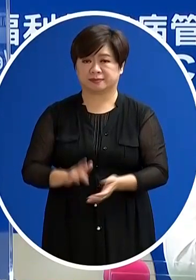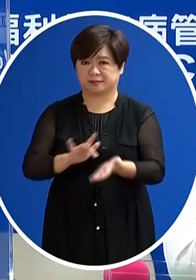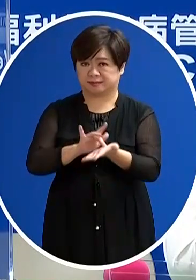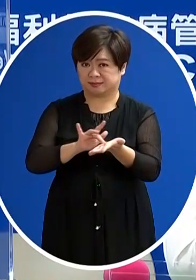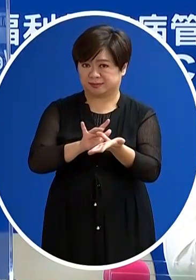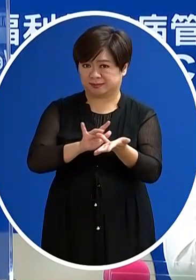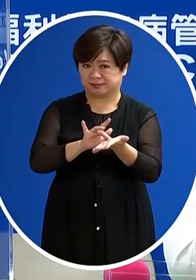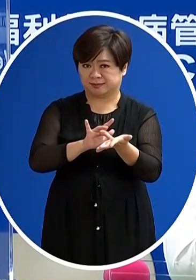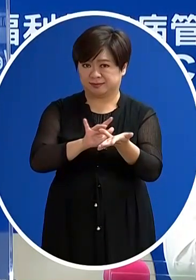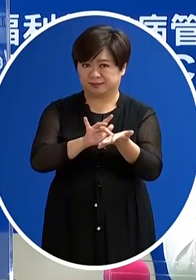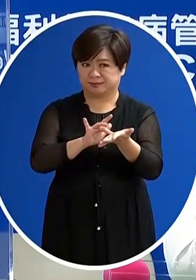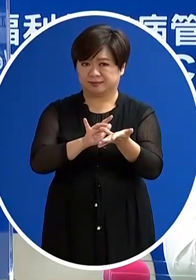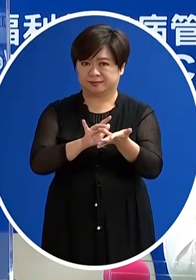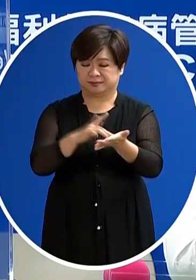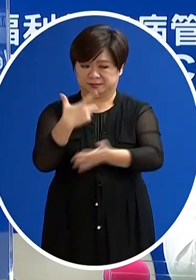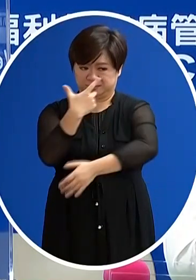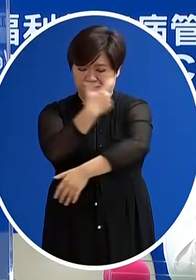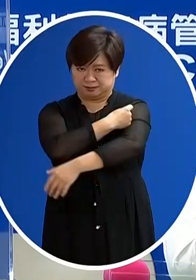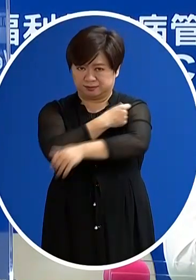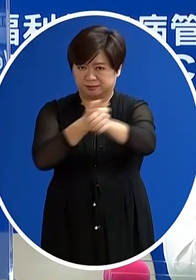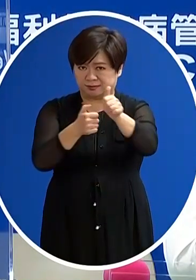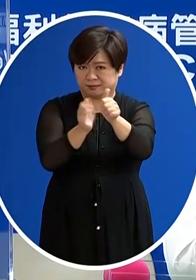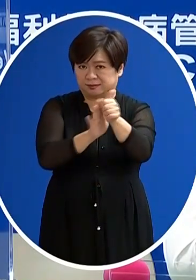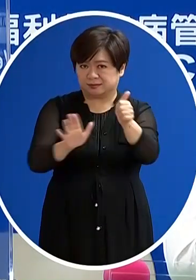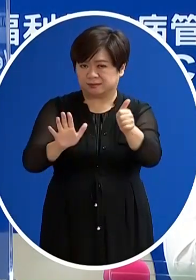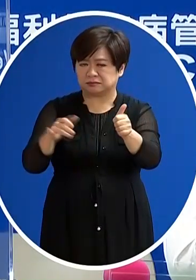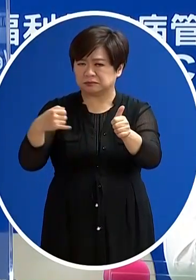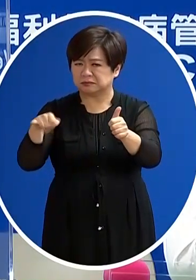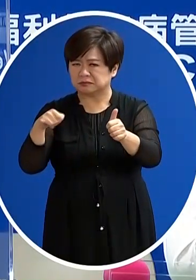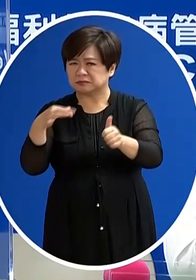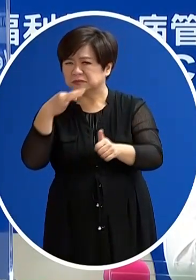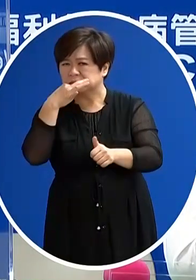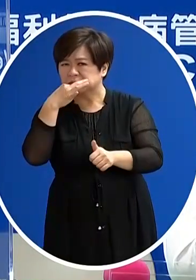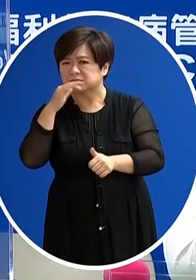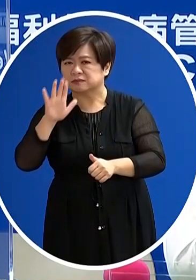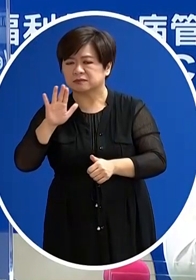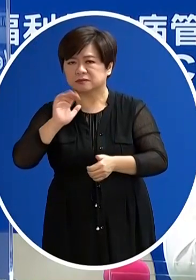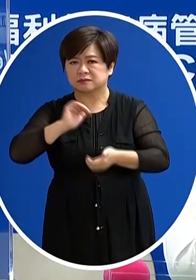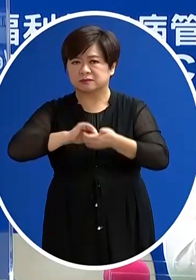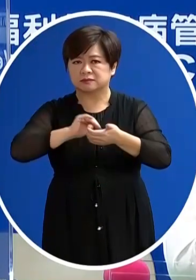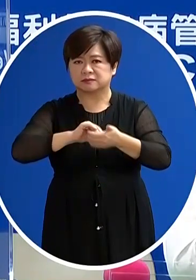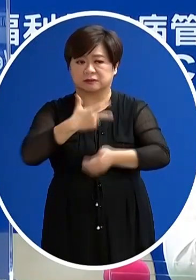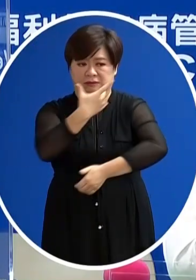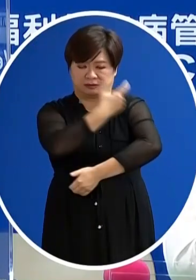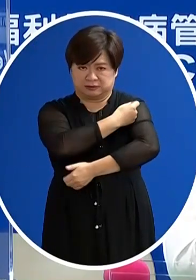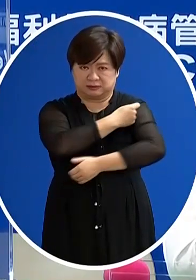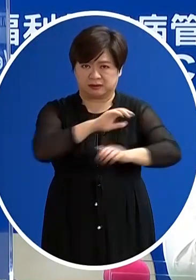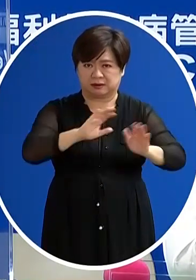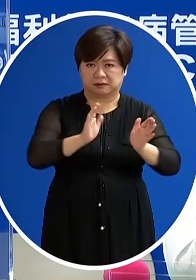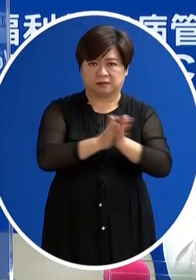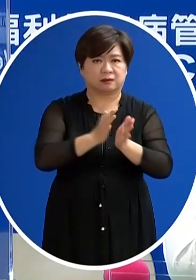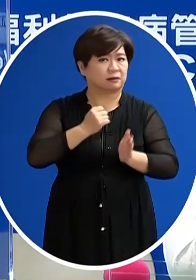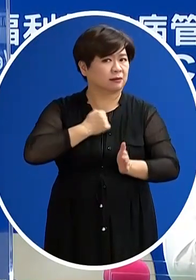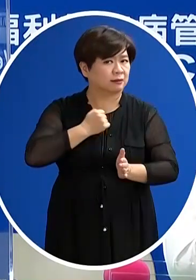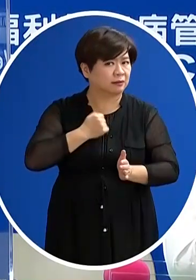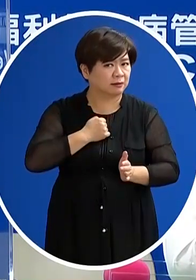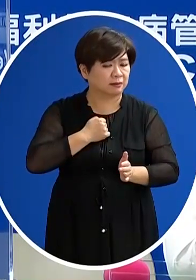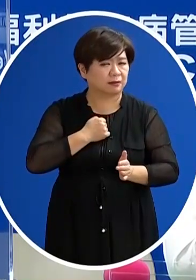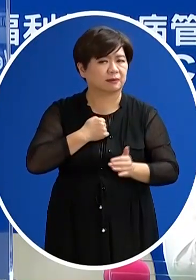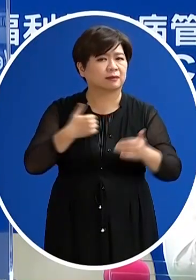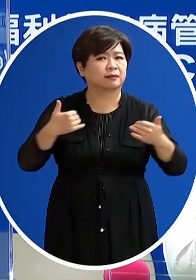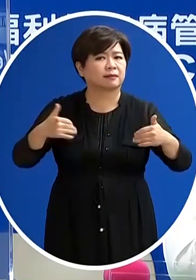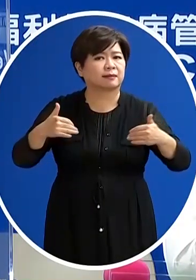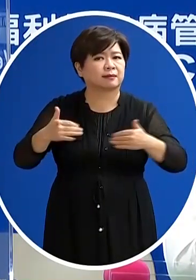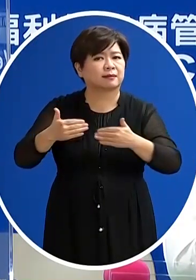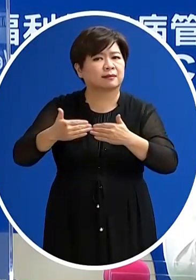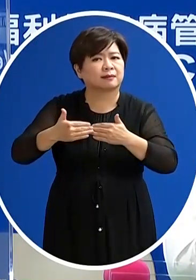都有一定的副作用，然后它的副作用也不是这种马上打马上就出来，好，那多一